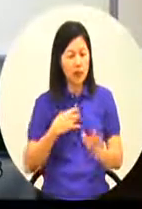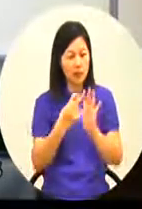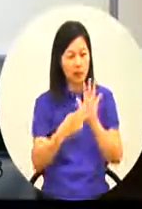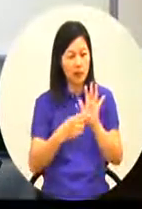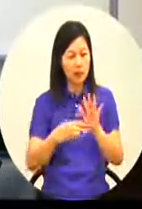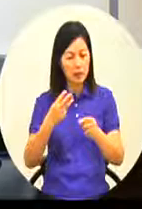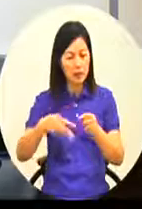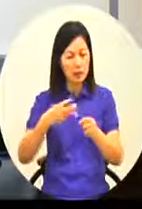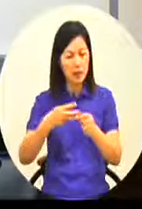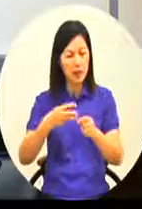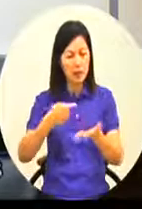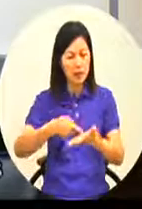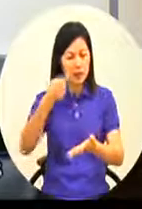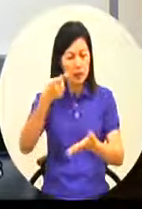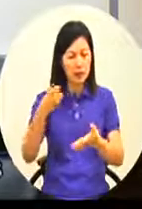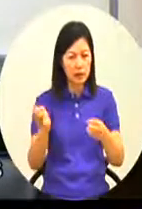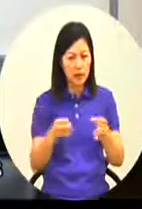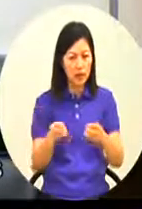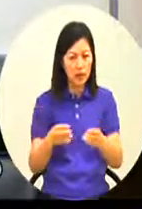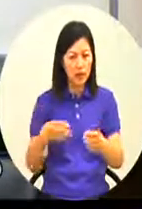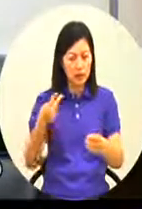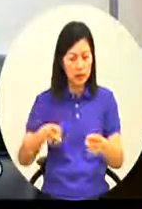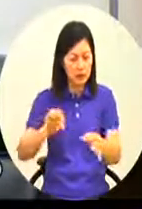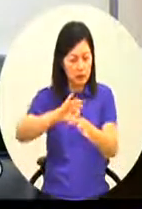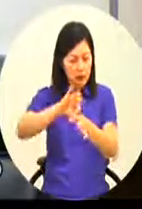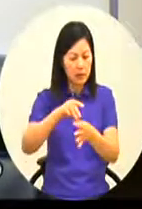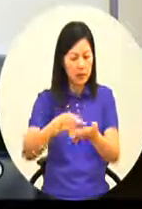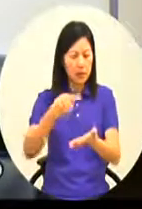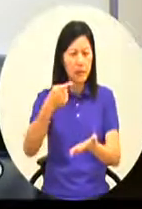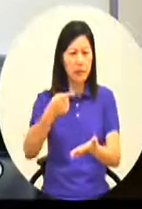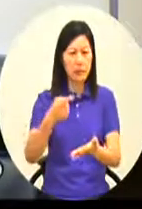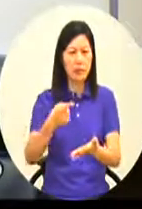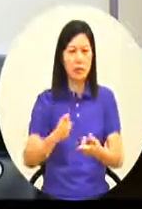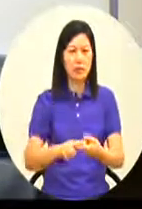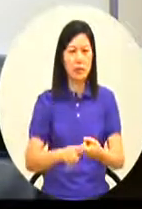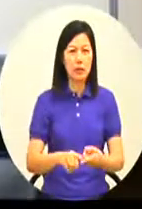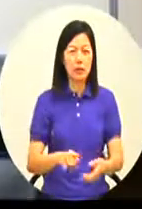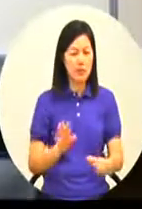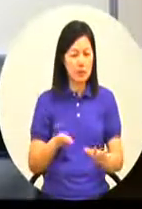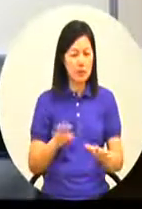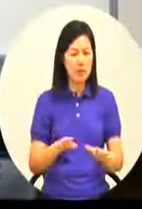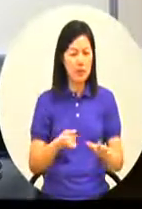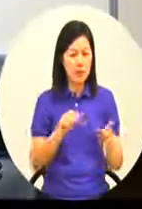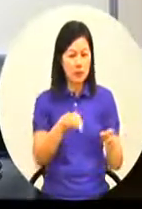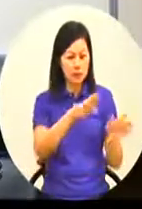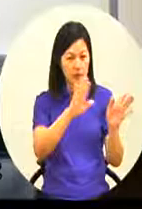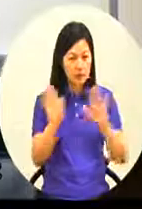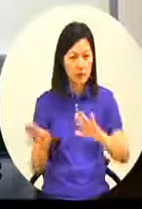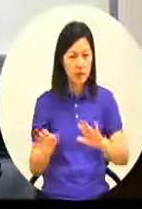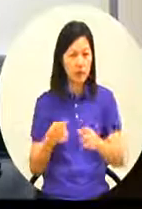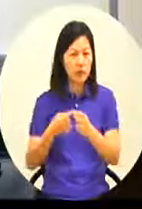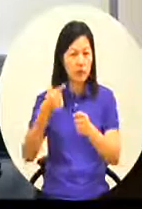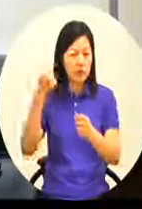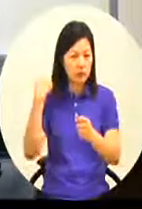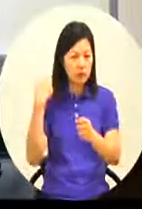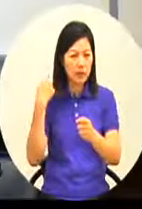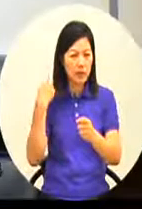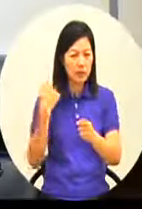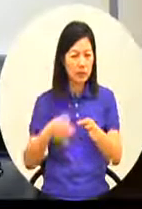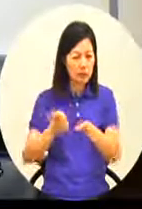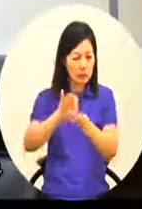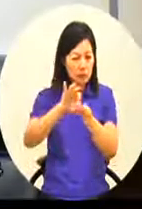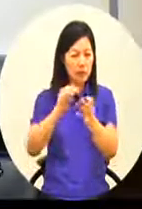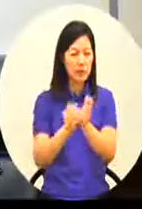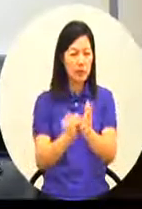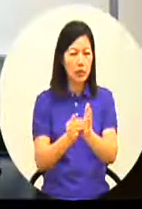要才能够再去调整一次嘛哈。那以现在来讲，已经去年做调整了，